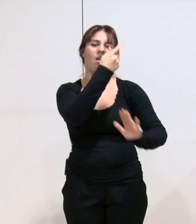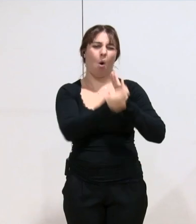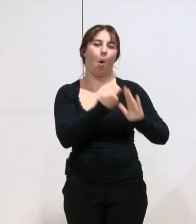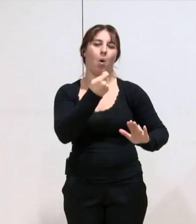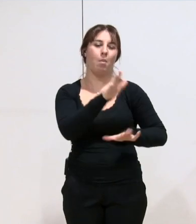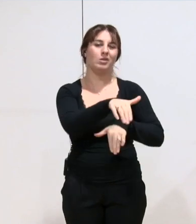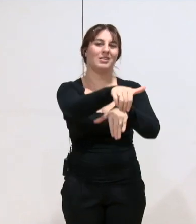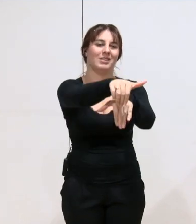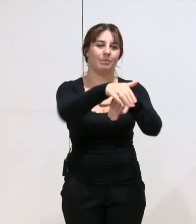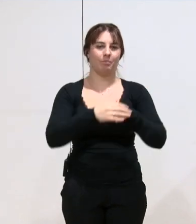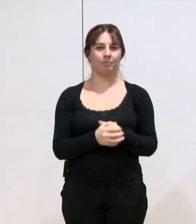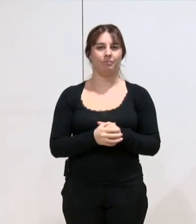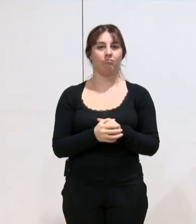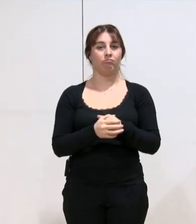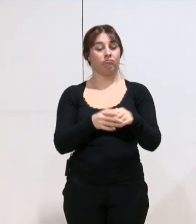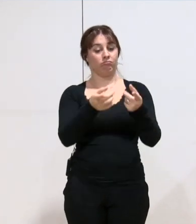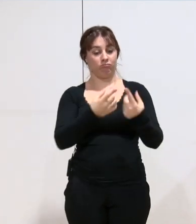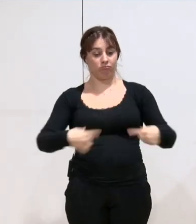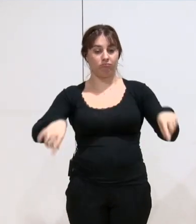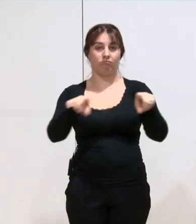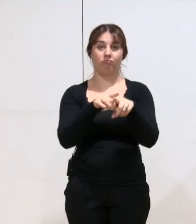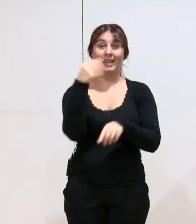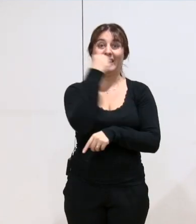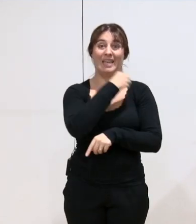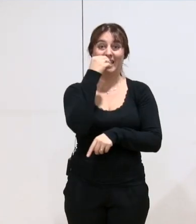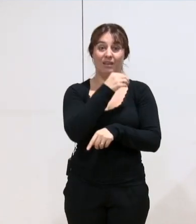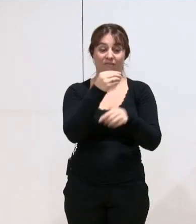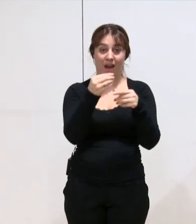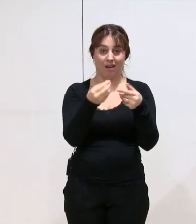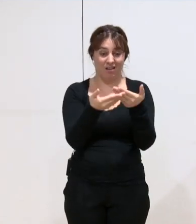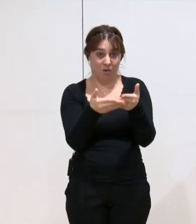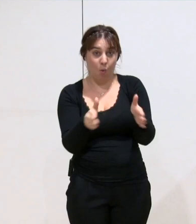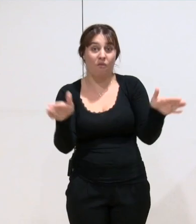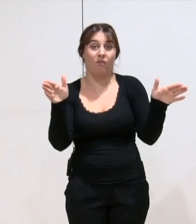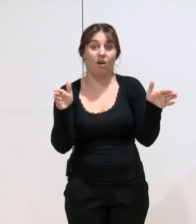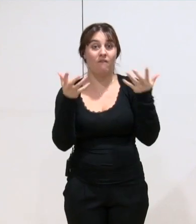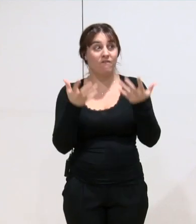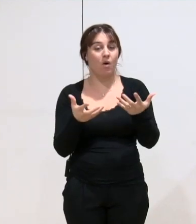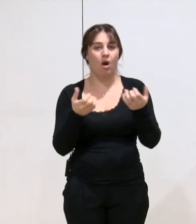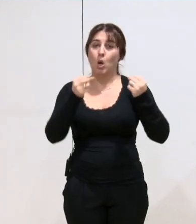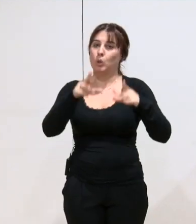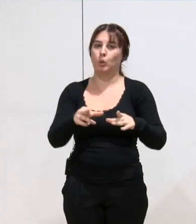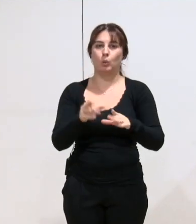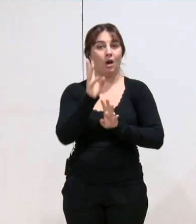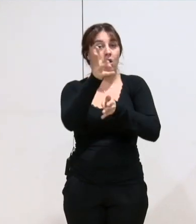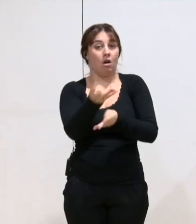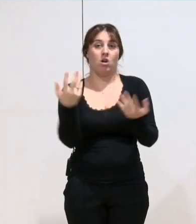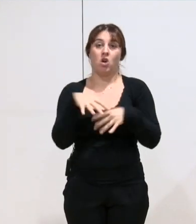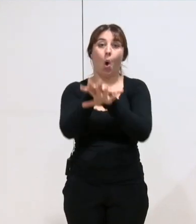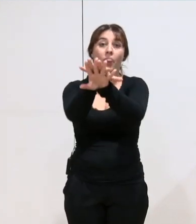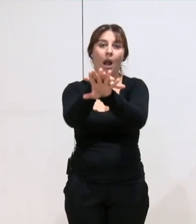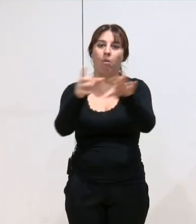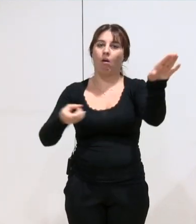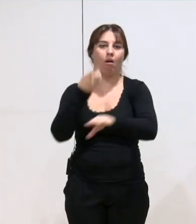Ouvrir la piste aux cyclistes durant l'hiver, c'est assurer la survie d'une discipline en Rhône-Alpes,